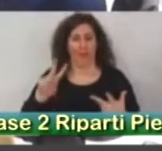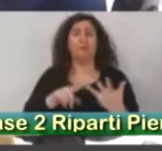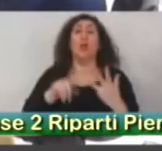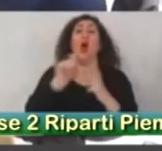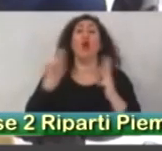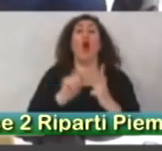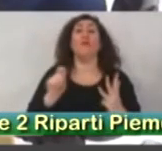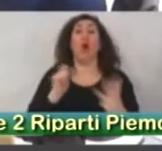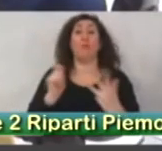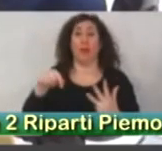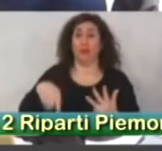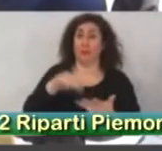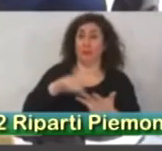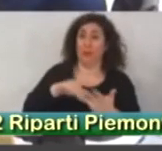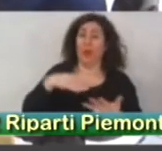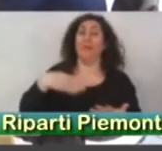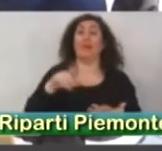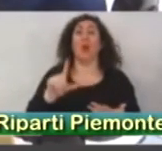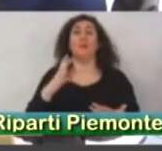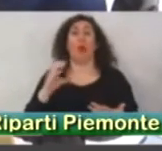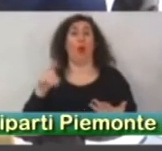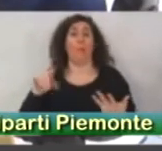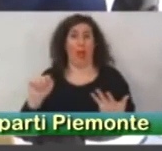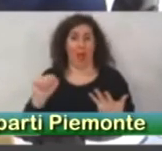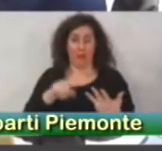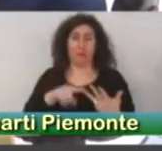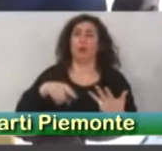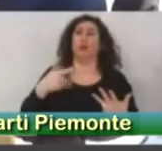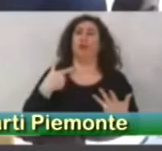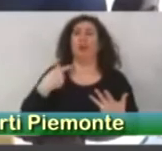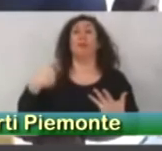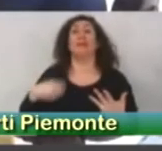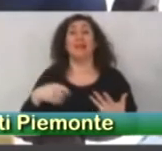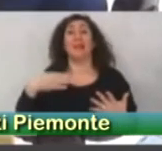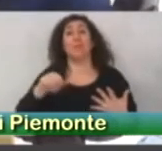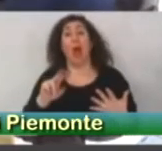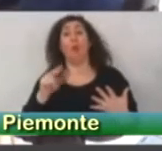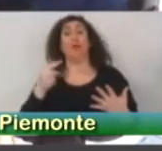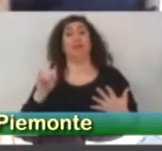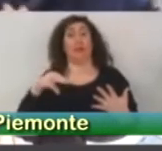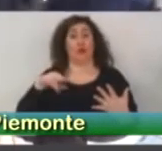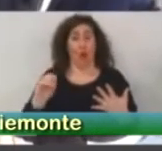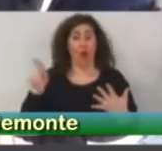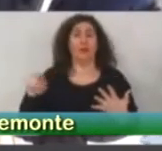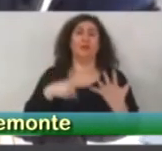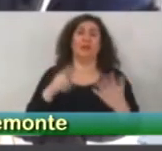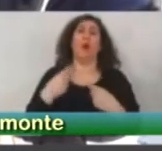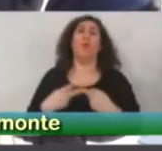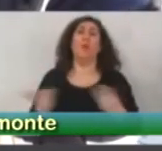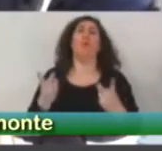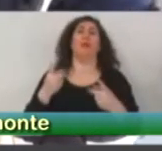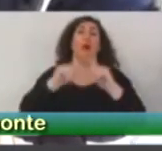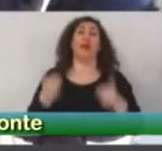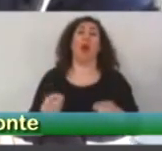ha qua la sua presidente Maria Luisa Coppa, e oggi c'è anche il presidente Mautino, che rappresenta i pubblici esercizi